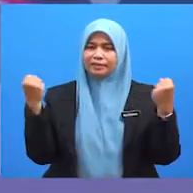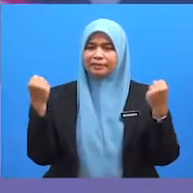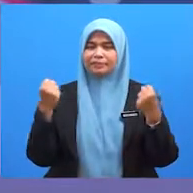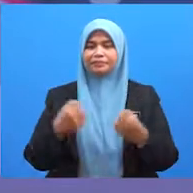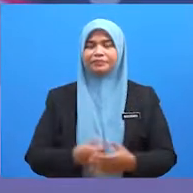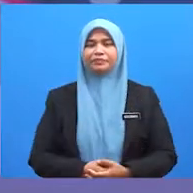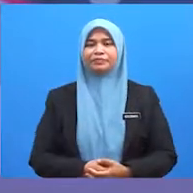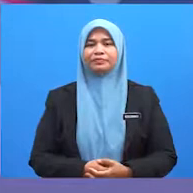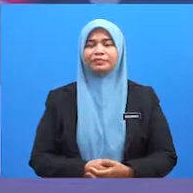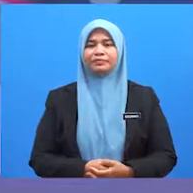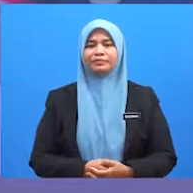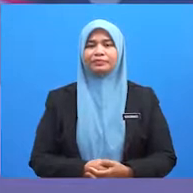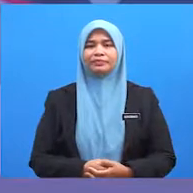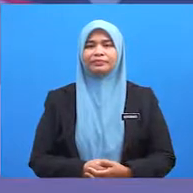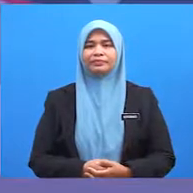sejahtera.